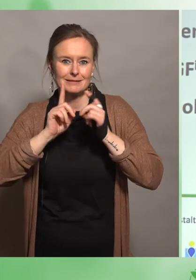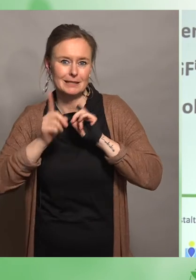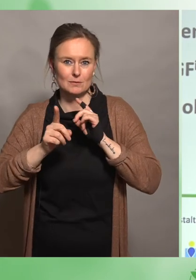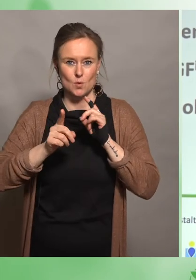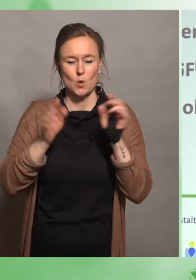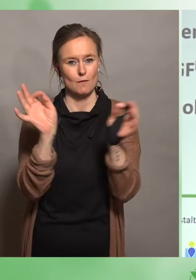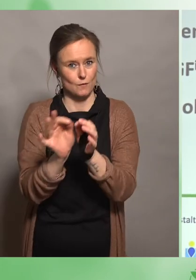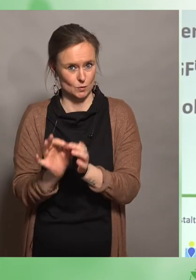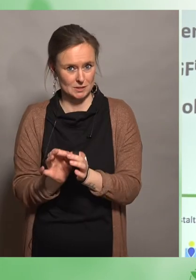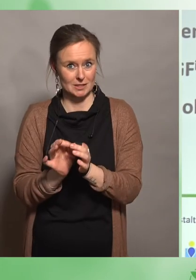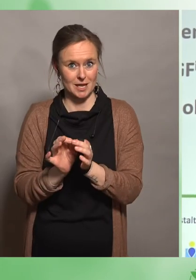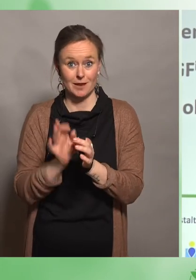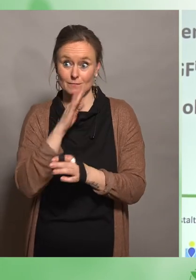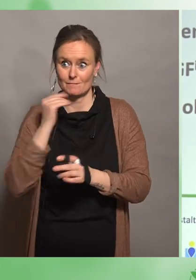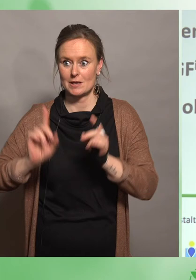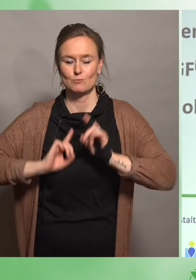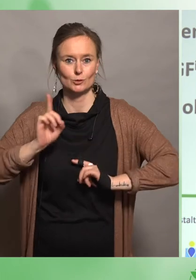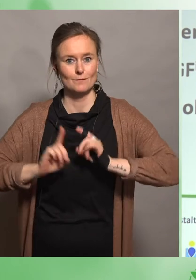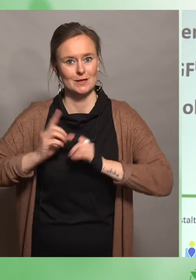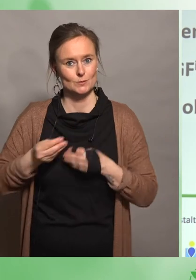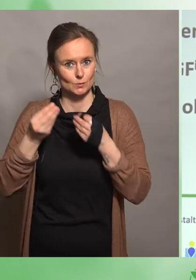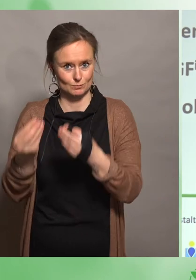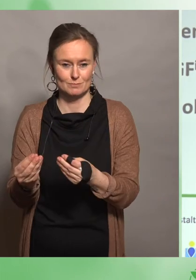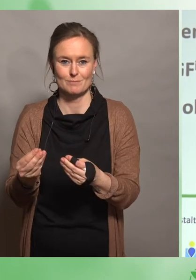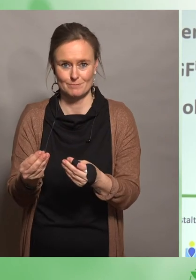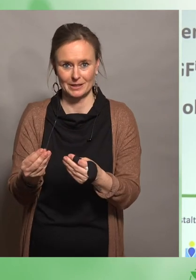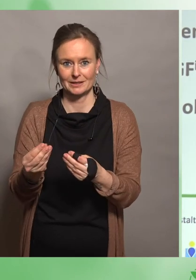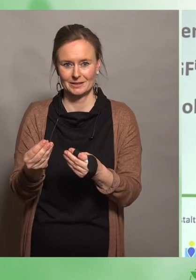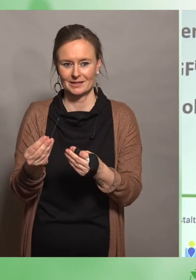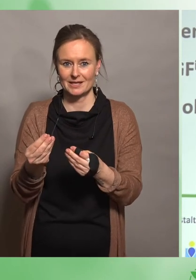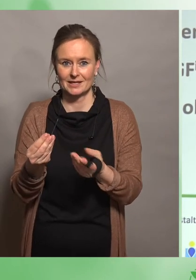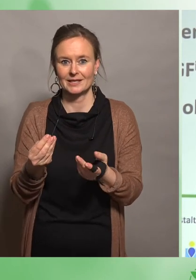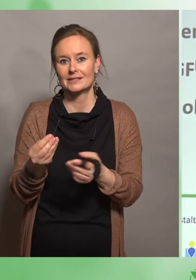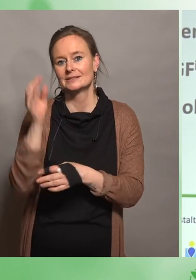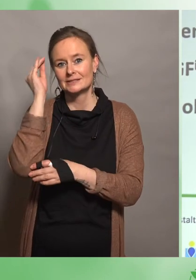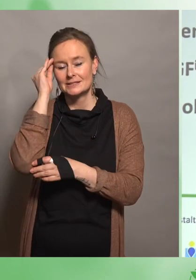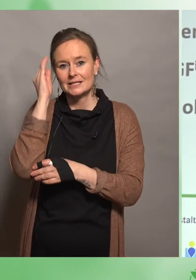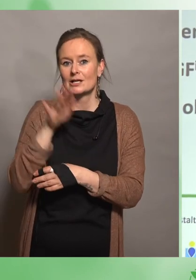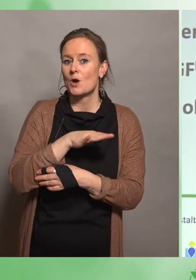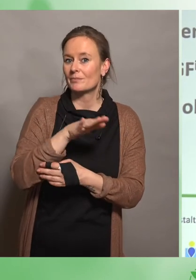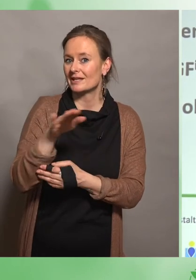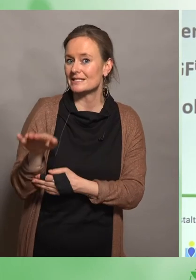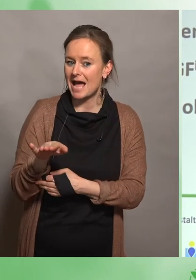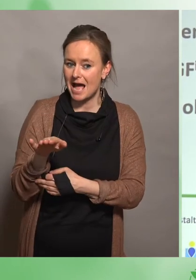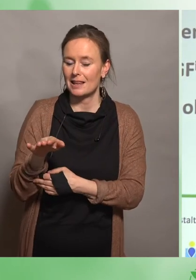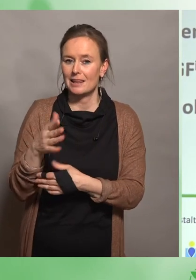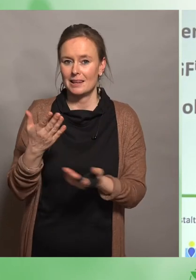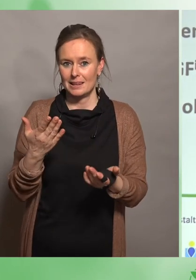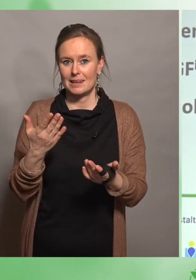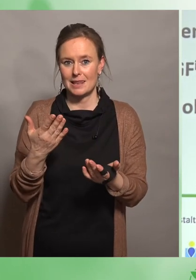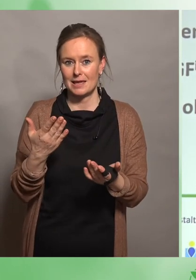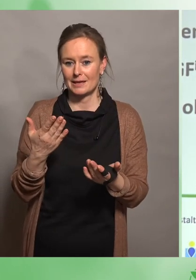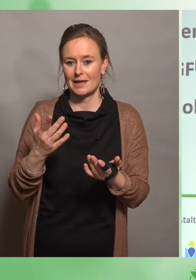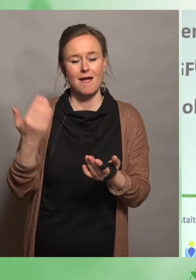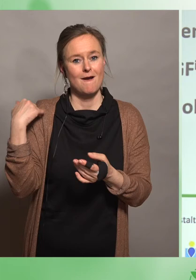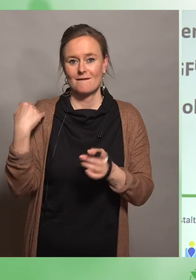bringen. Da ein ganz großes Dankeschön dem Andreas Onea. Ich glaube, dass wir alle am Ende seiner Ausführungen motiviert waren.